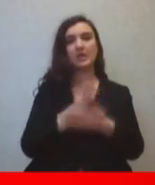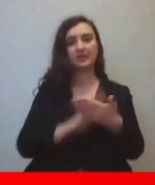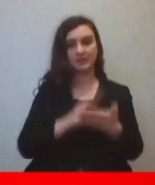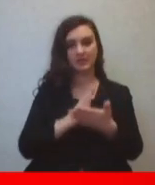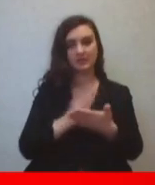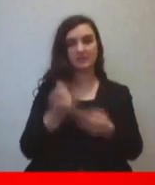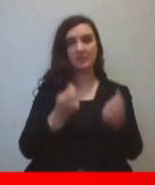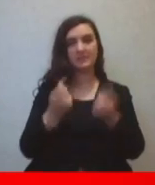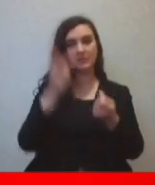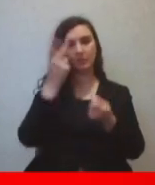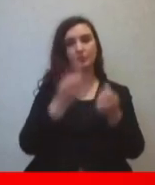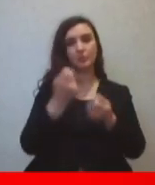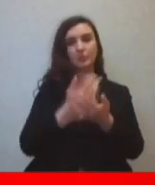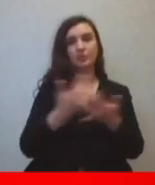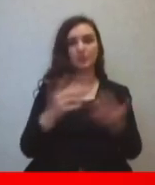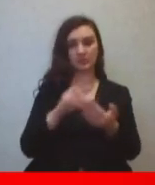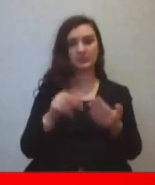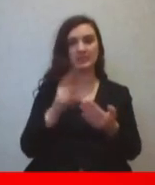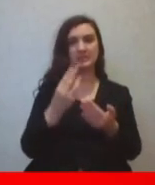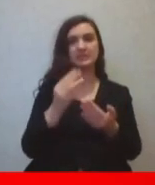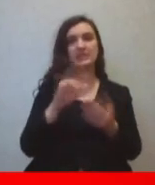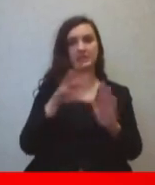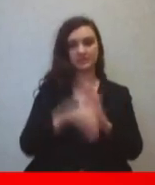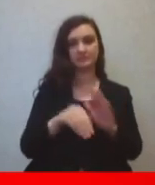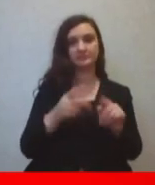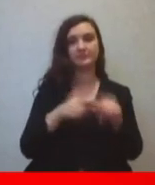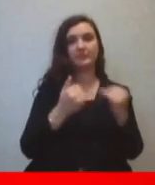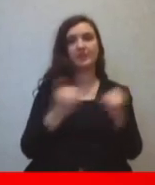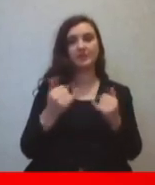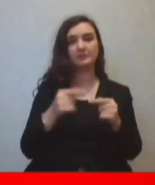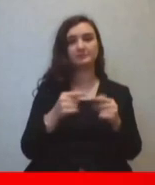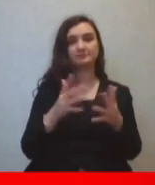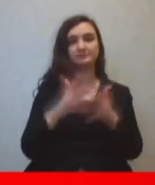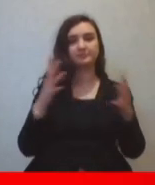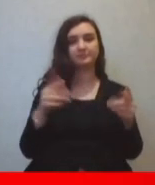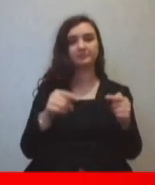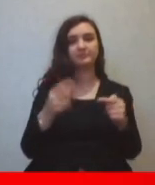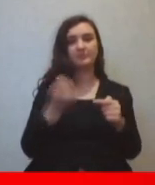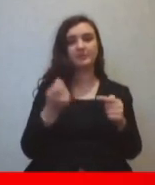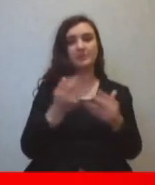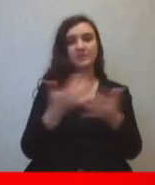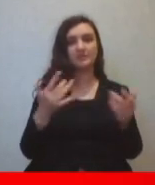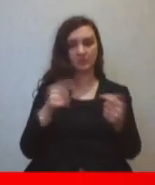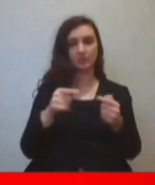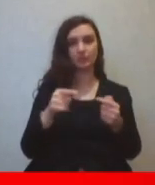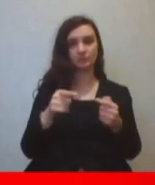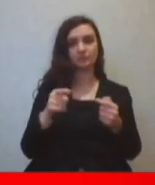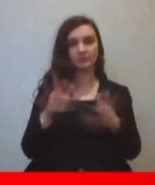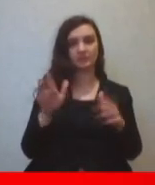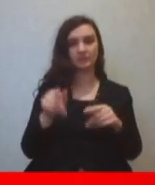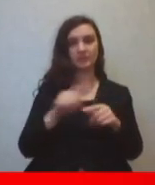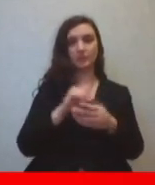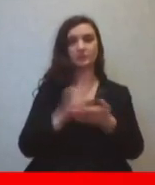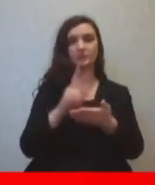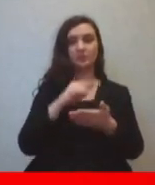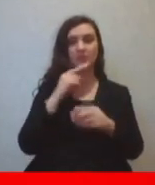არის მარცვლეული, ბურღულეული და ცილოვანი კომპონენტები. ამჯერად უპირატესობა ეკუთვნის მარცვლეულს და ბურღულეულს.